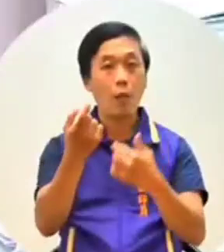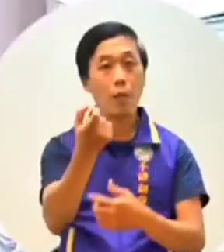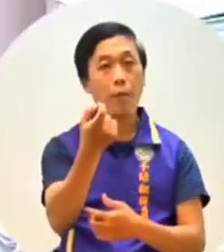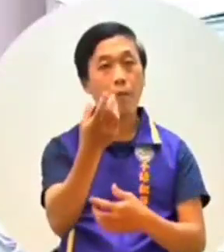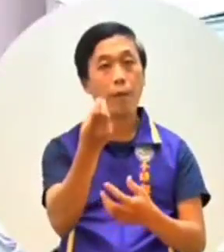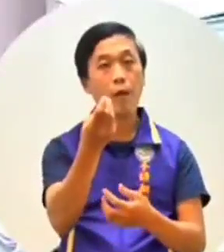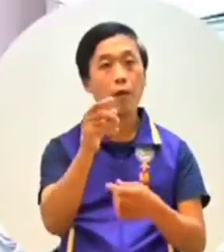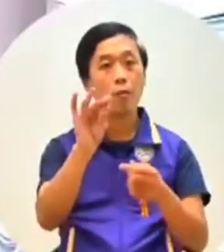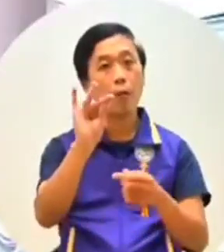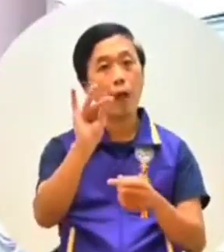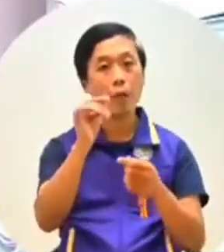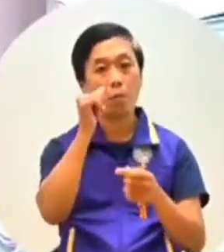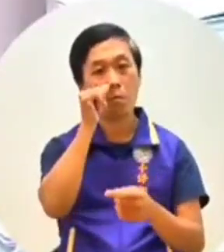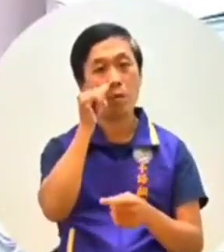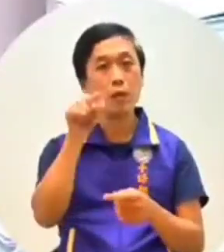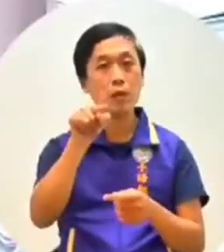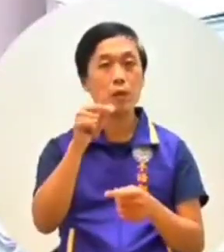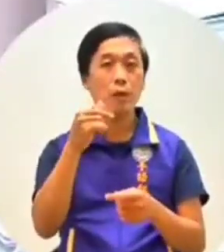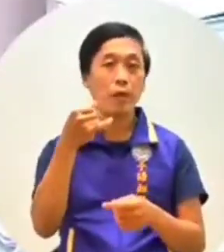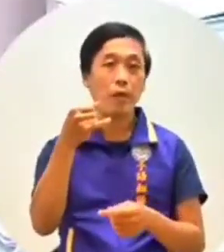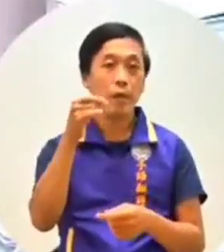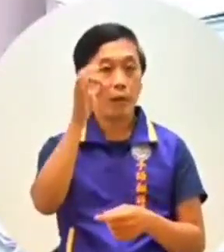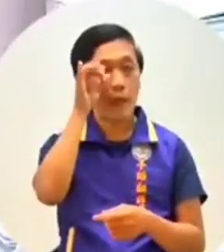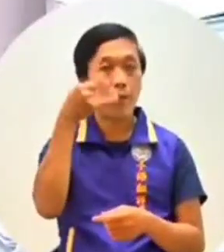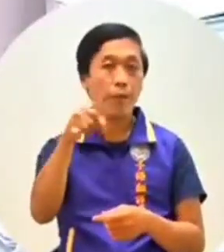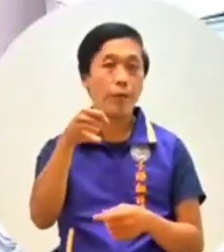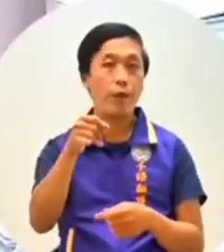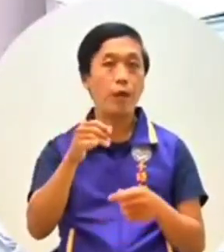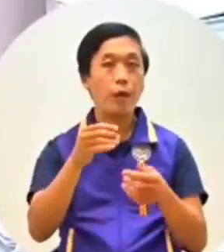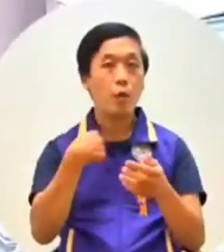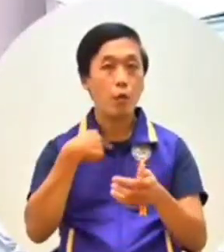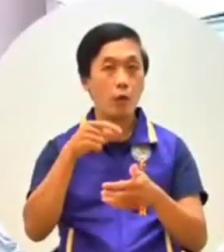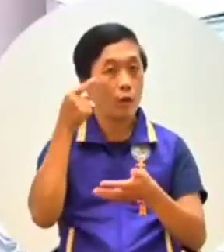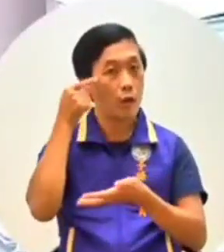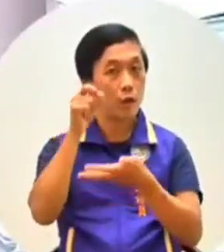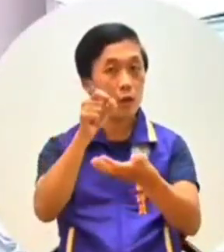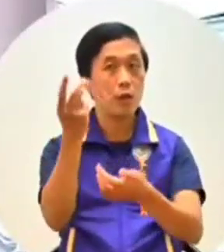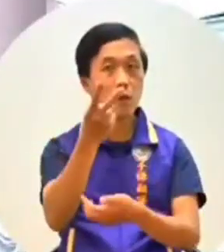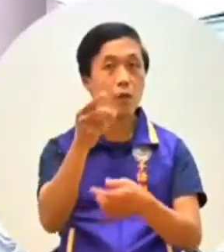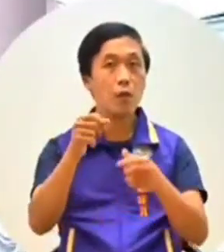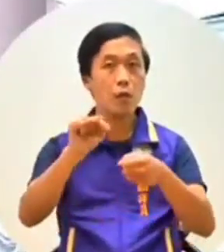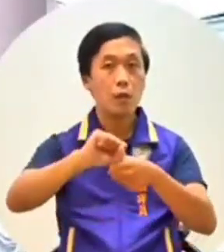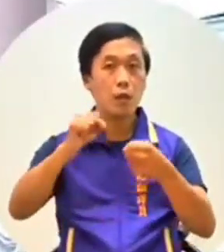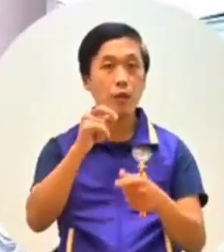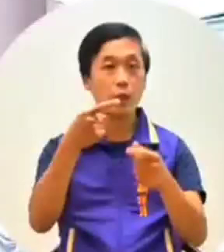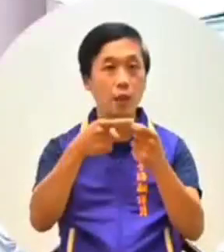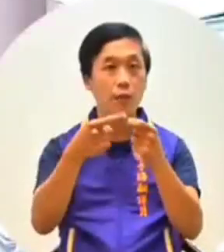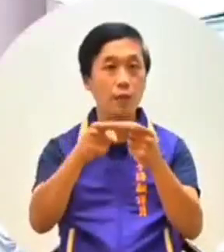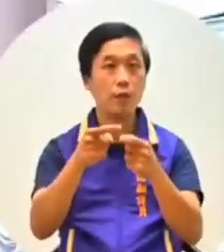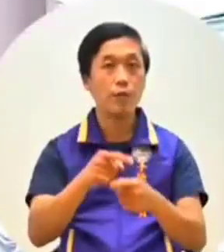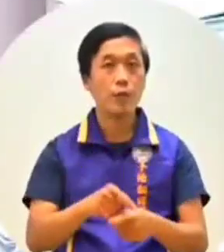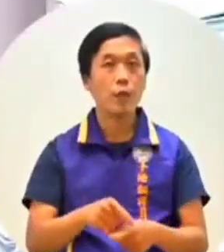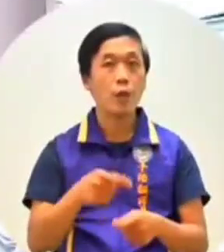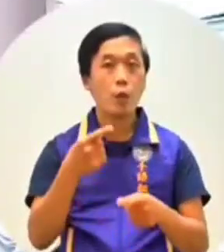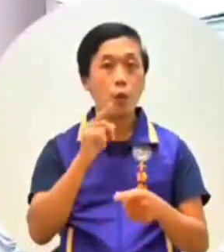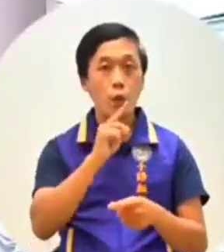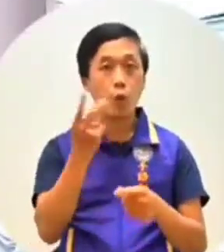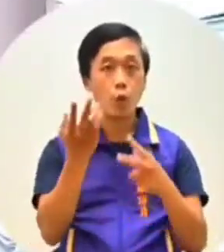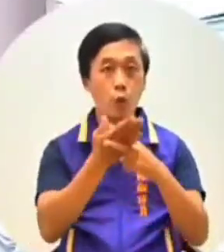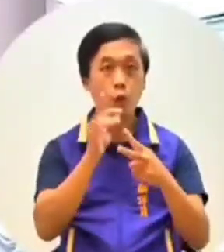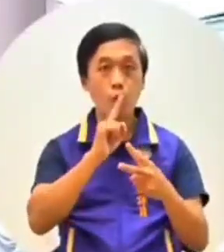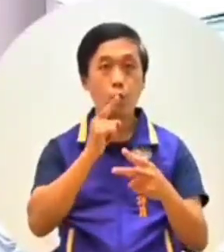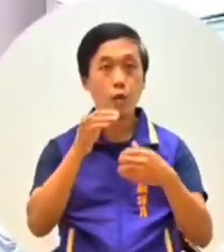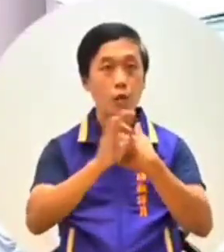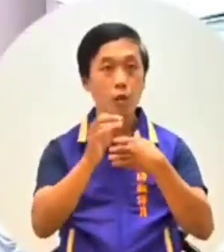100多个人来，这样子的数字其实是不能看的啦。所以以上2点是我的建议：加强媒体宣传曝光，还有对，或者说我们可以试